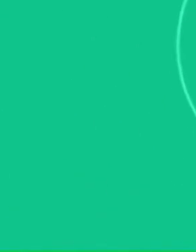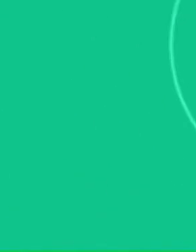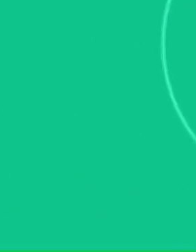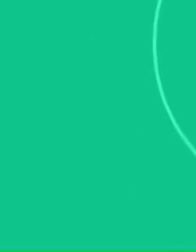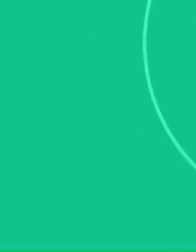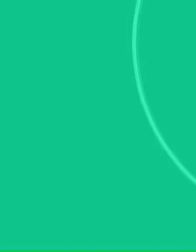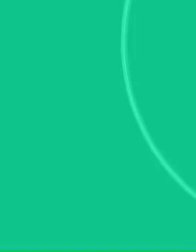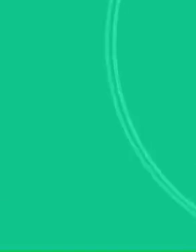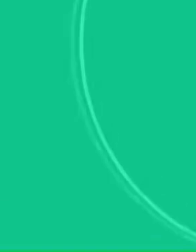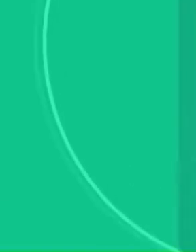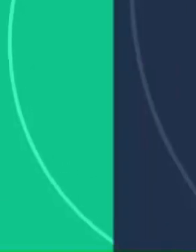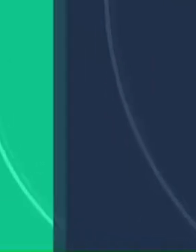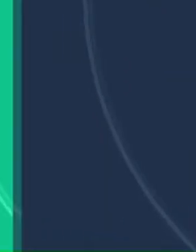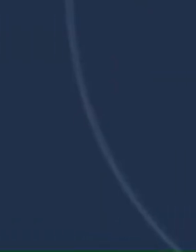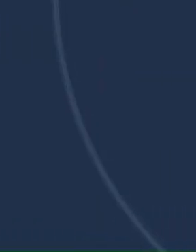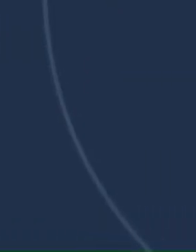Музика